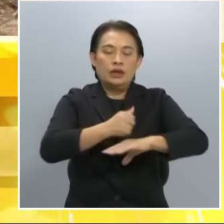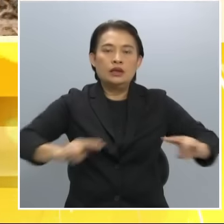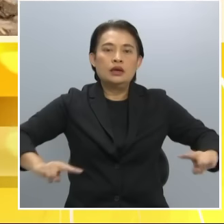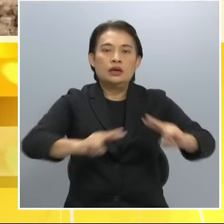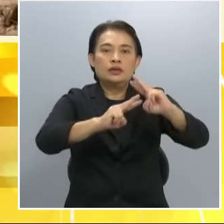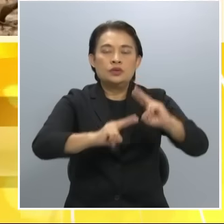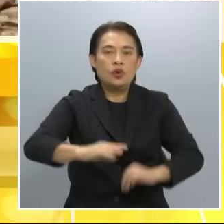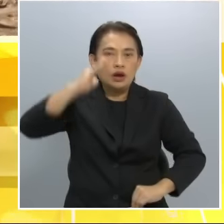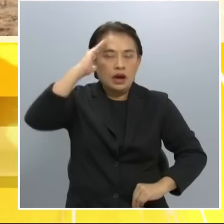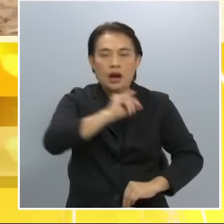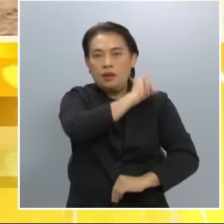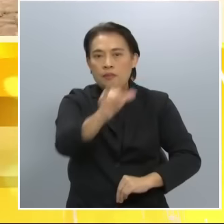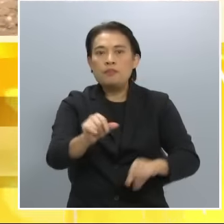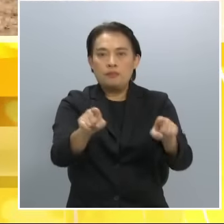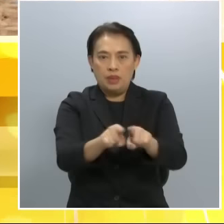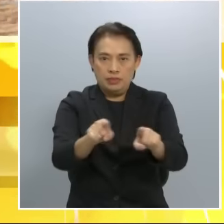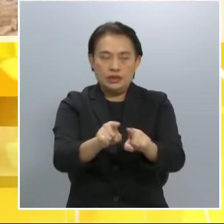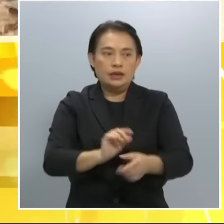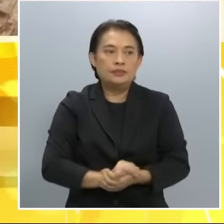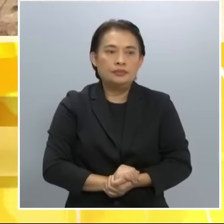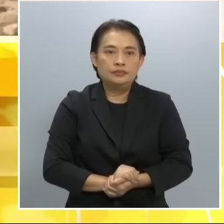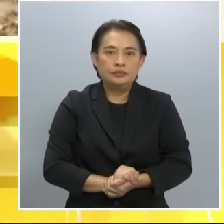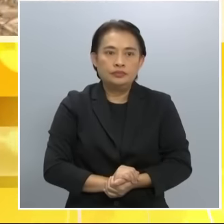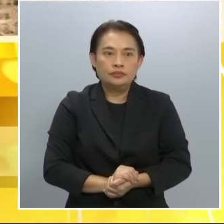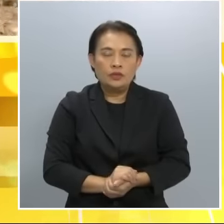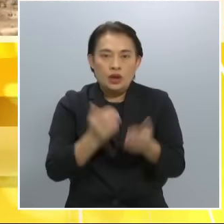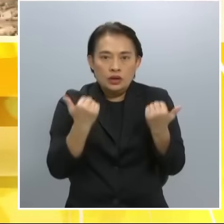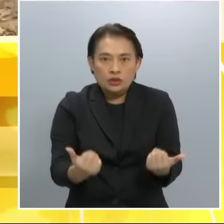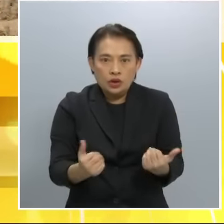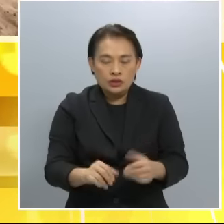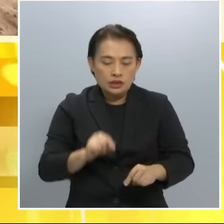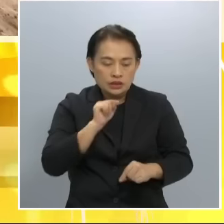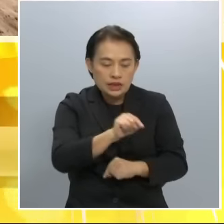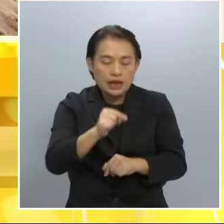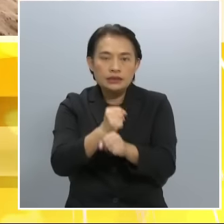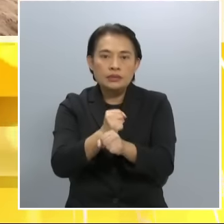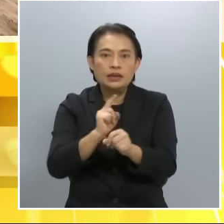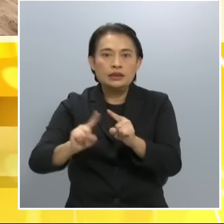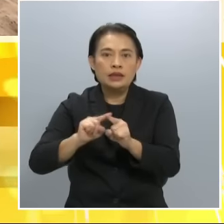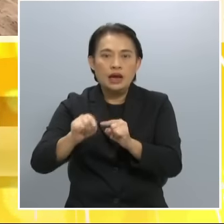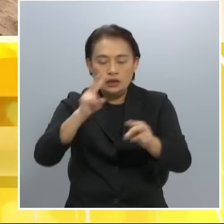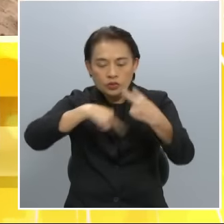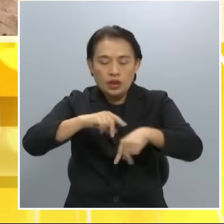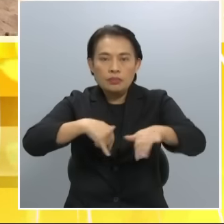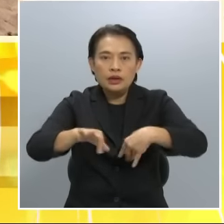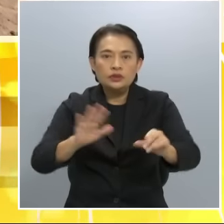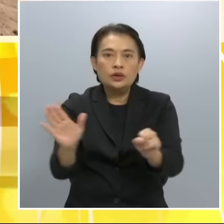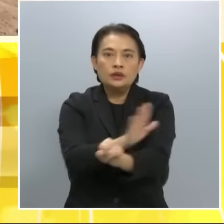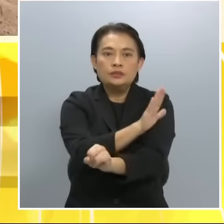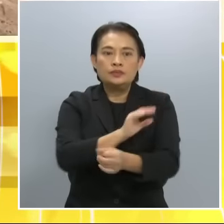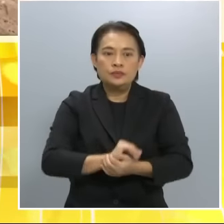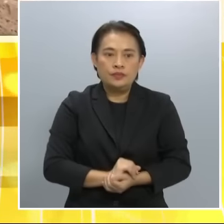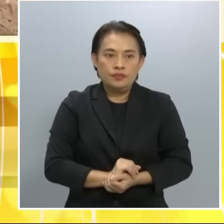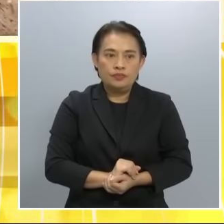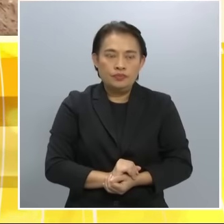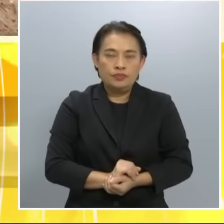ะลงพื้นที่เช่นเดียวกันระหว่างนี้ก็กำชับทุกเหล่าทัพรวมถึงฝ่ายปกครองดูแลประชาชนเต็มที่ส่วนกรณีมีกระสุนที่